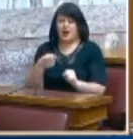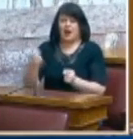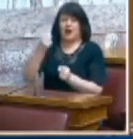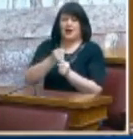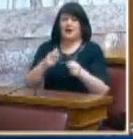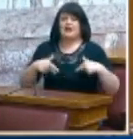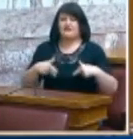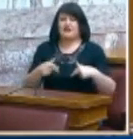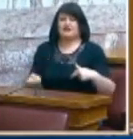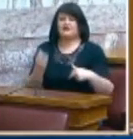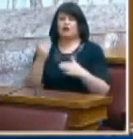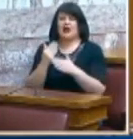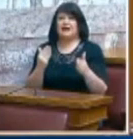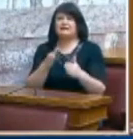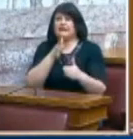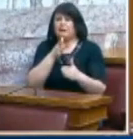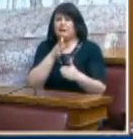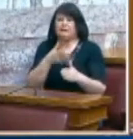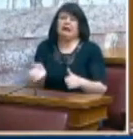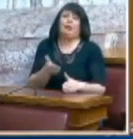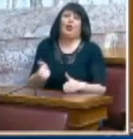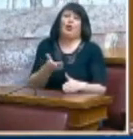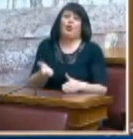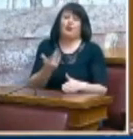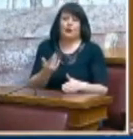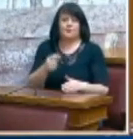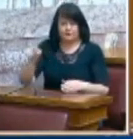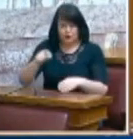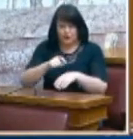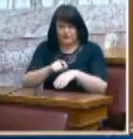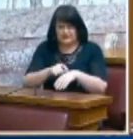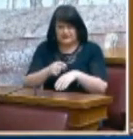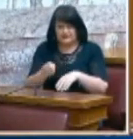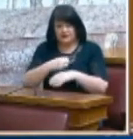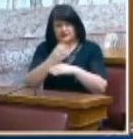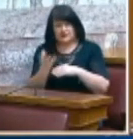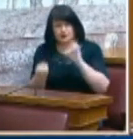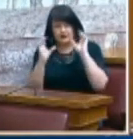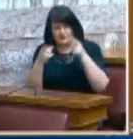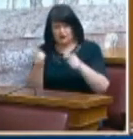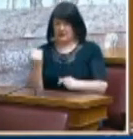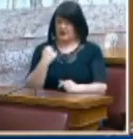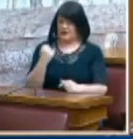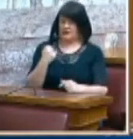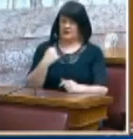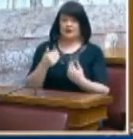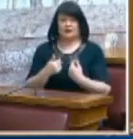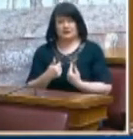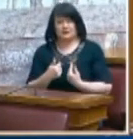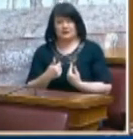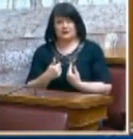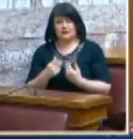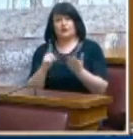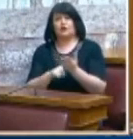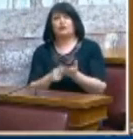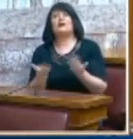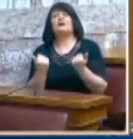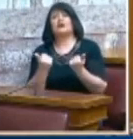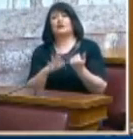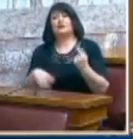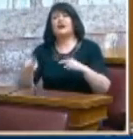σε αριστερή παρένθεση. Και τώρα το ΠΑΣΟΚ και η Νέα Δημοκρατία μας λένε ότι δεν έχουμε νομοποιήσει.